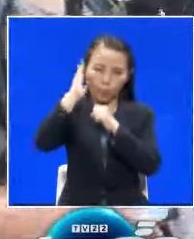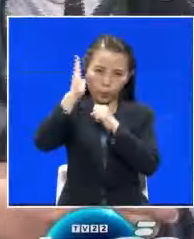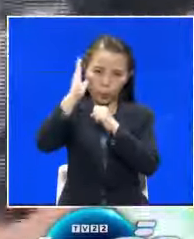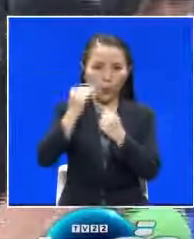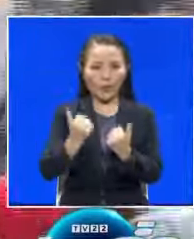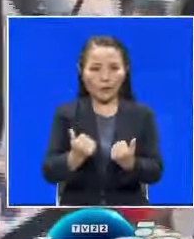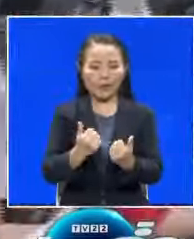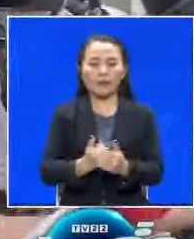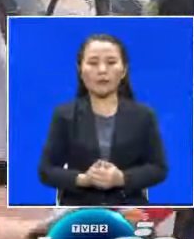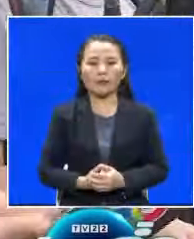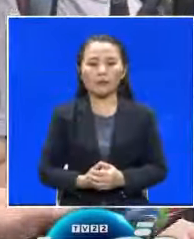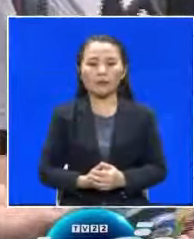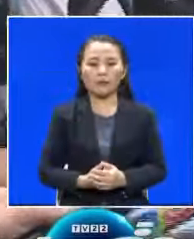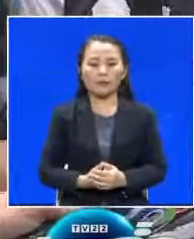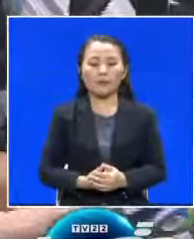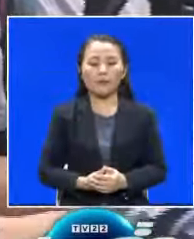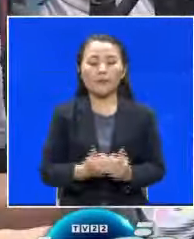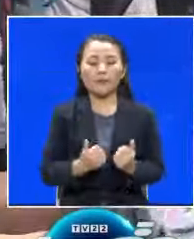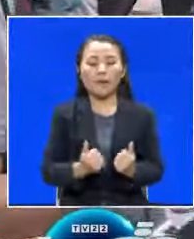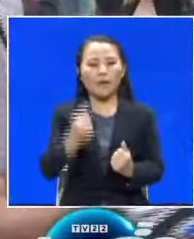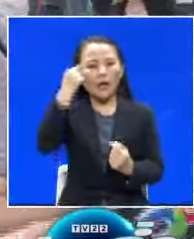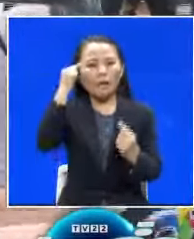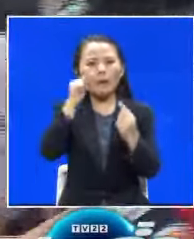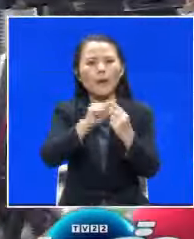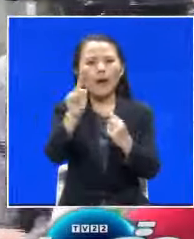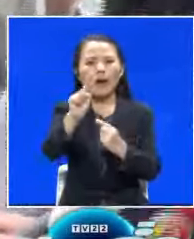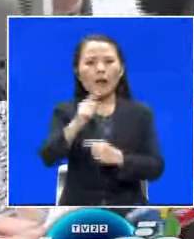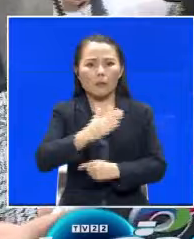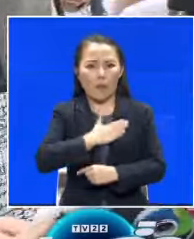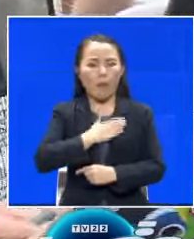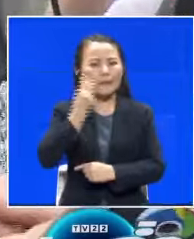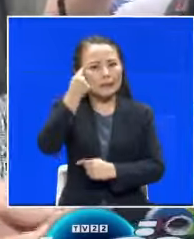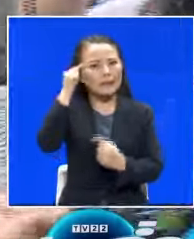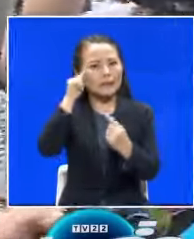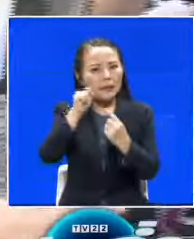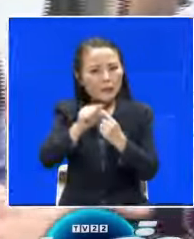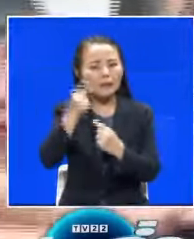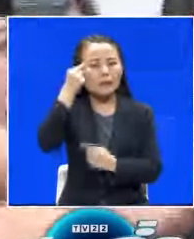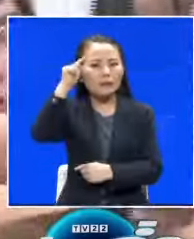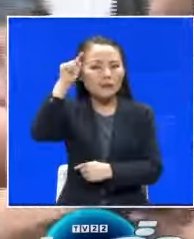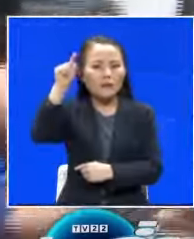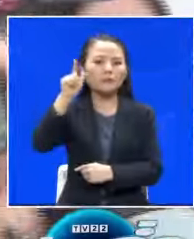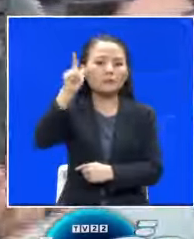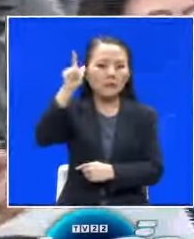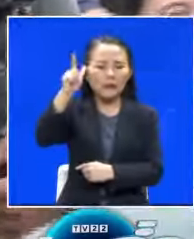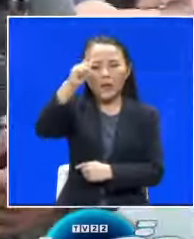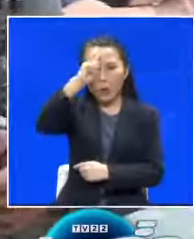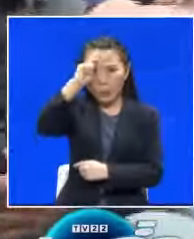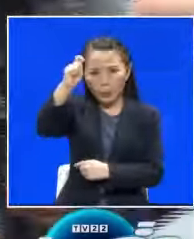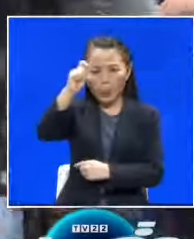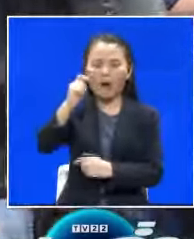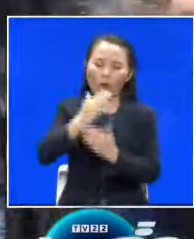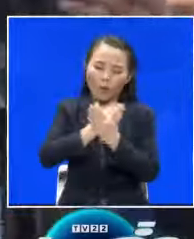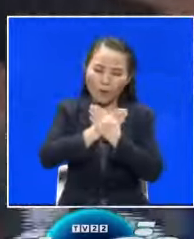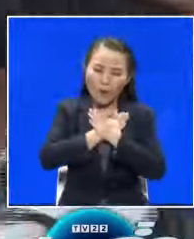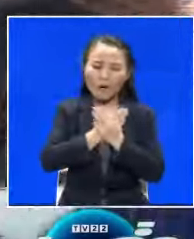าเพื่อที่จะบอกว่าผมคิดถึงและศรัทธาท่านเป็นอย่างมากใน